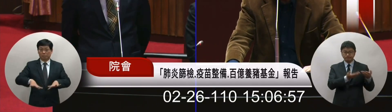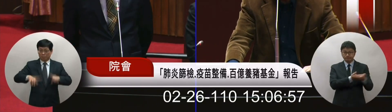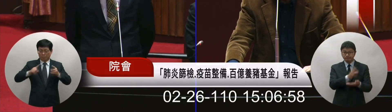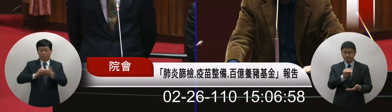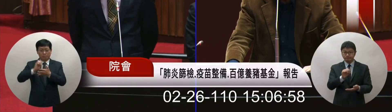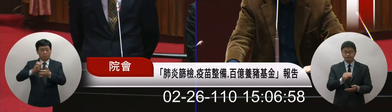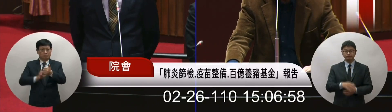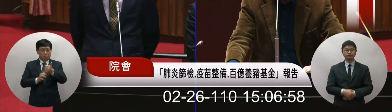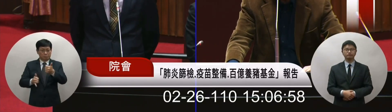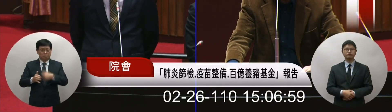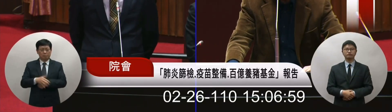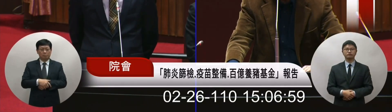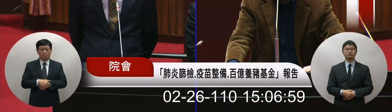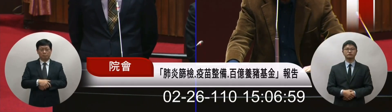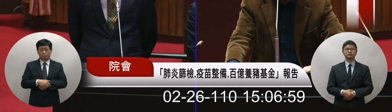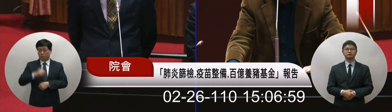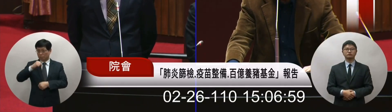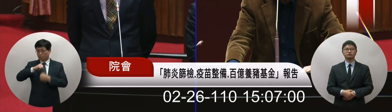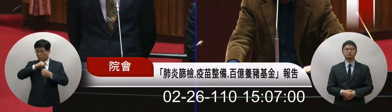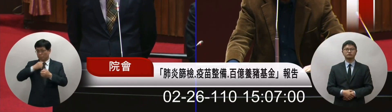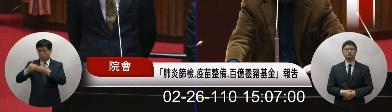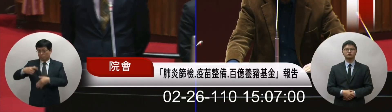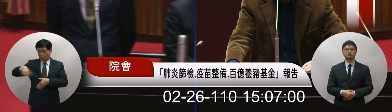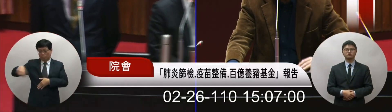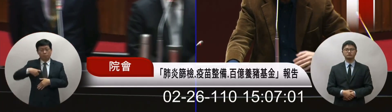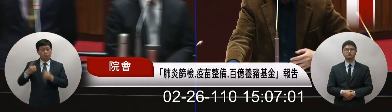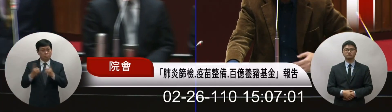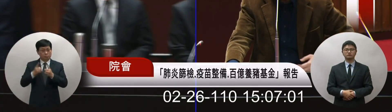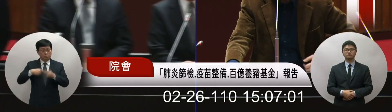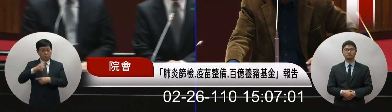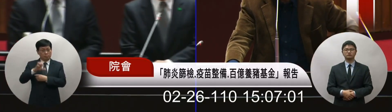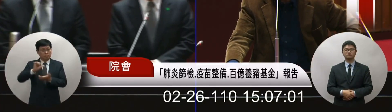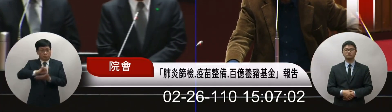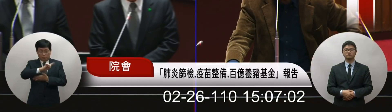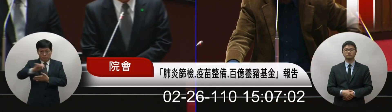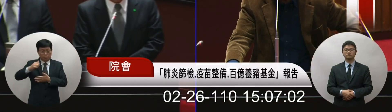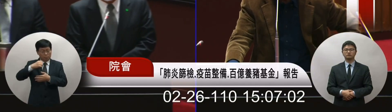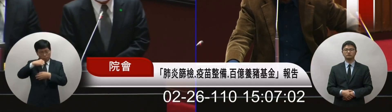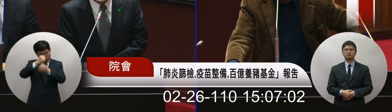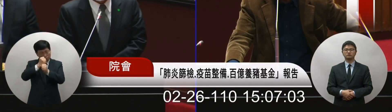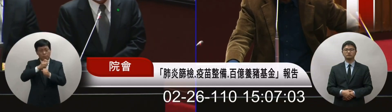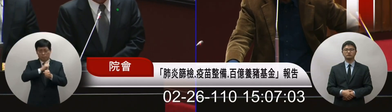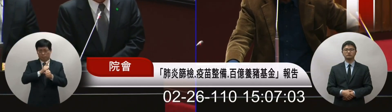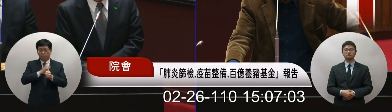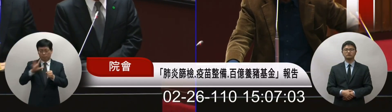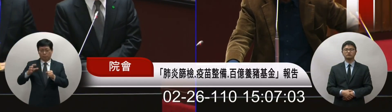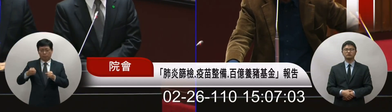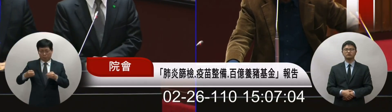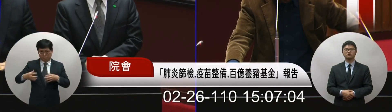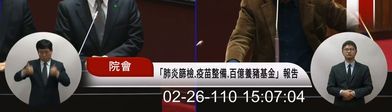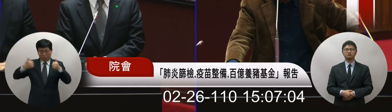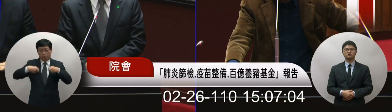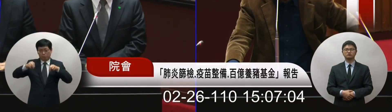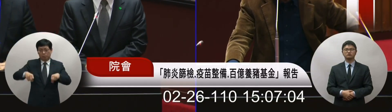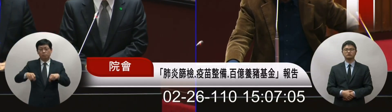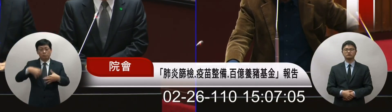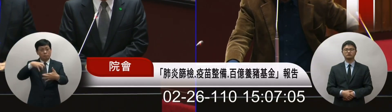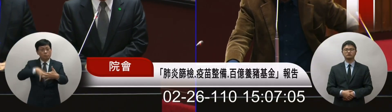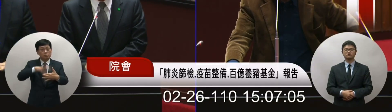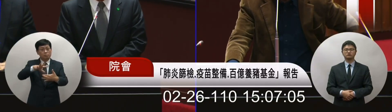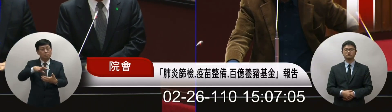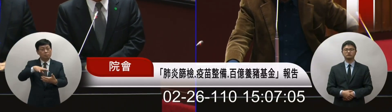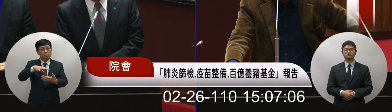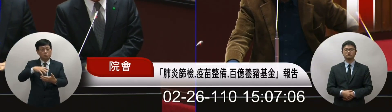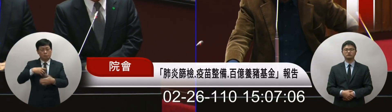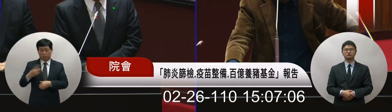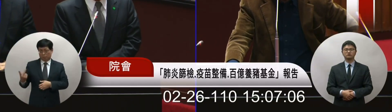委员报告哈，因为两岸呢签有针对农产品的这个检验跟检疫的合作协议，那在这个合作协议里面呢，